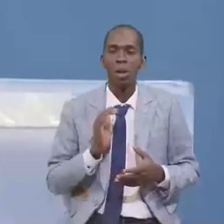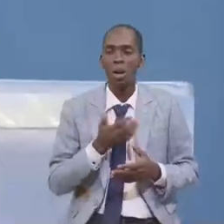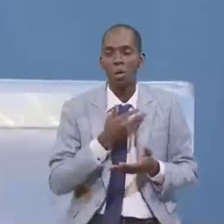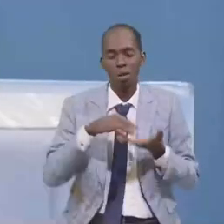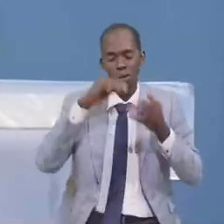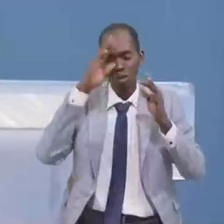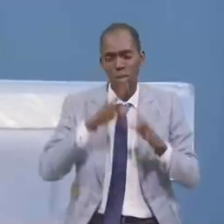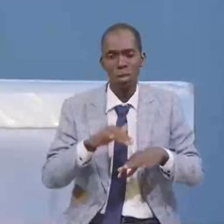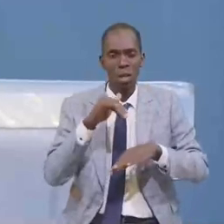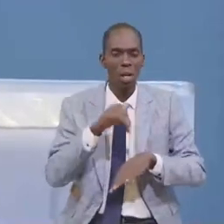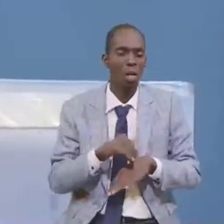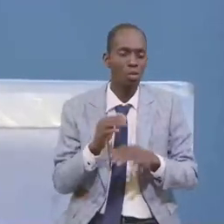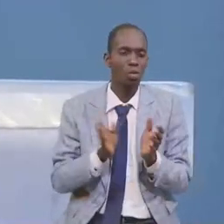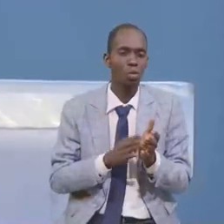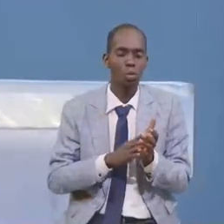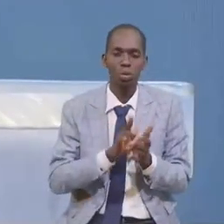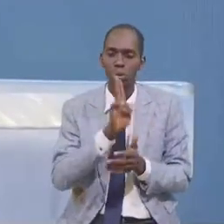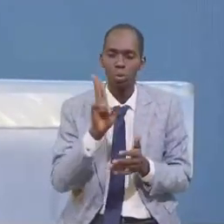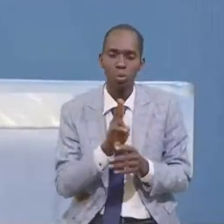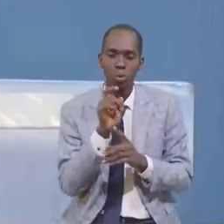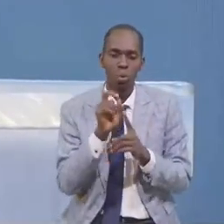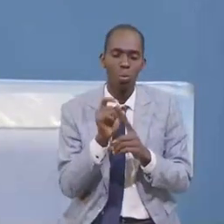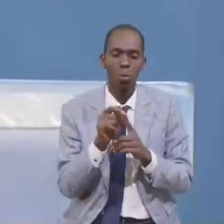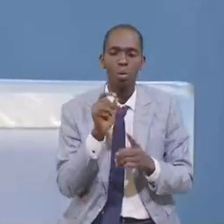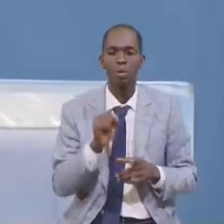Nos élèves à l'école utilisent les mots.